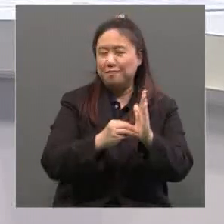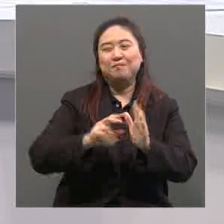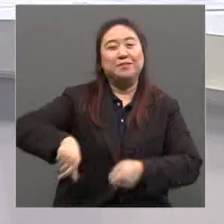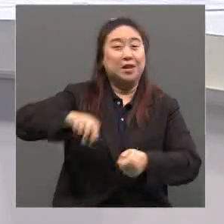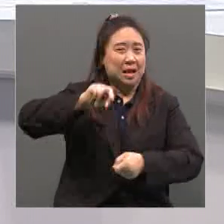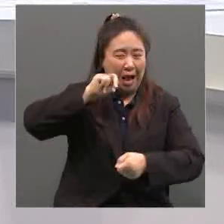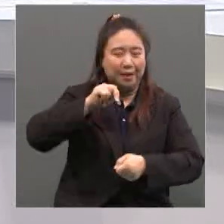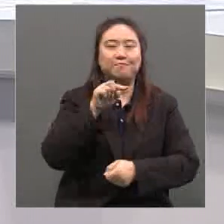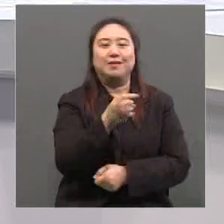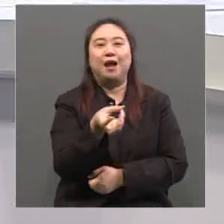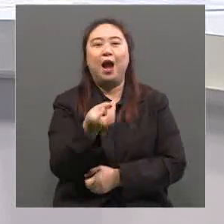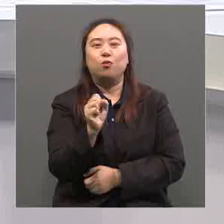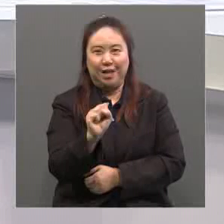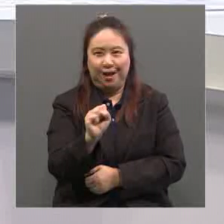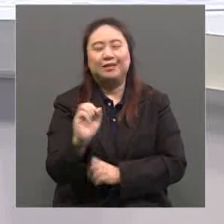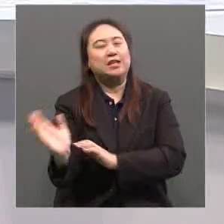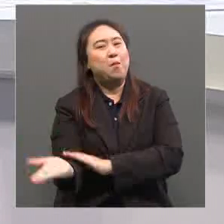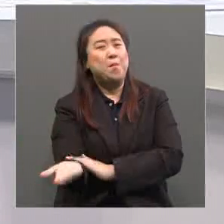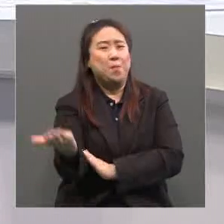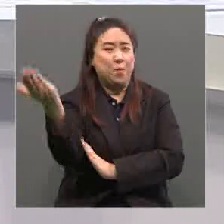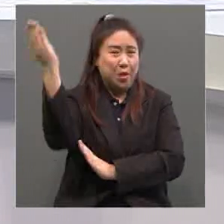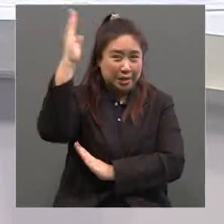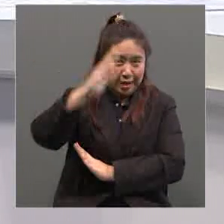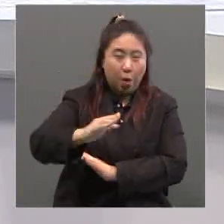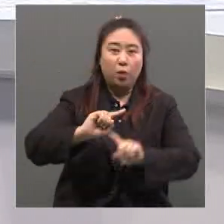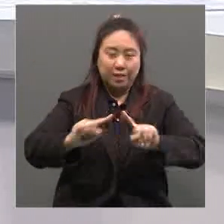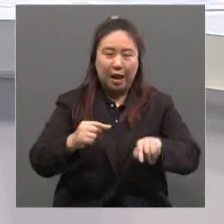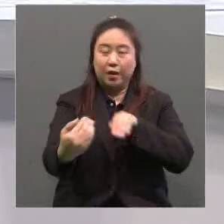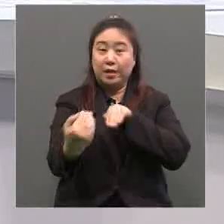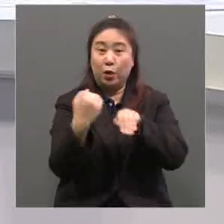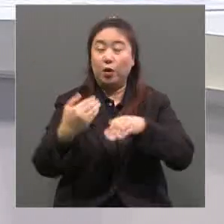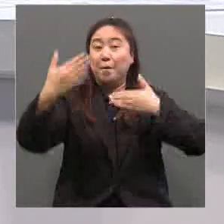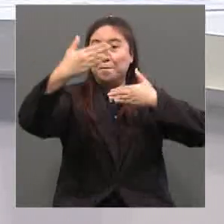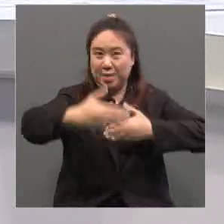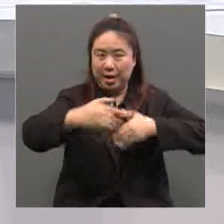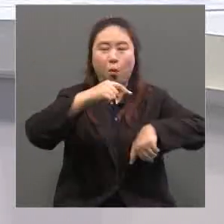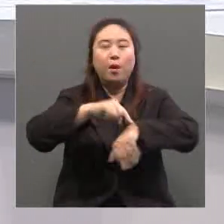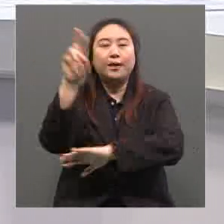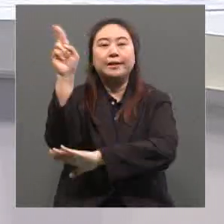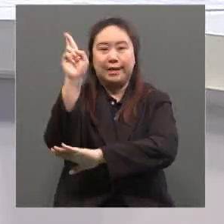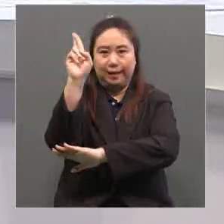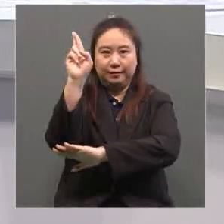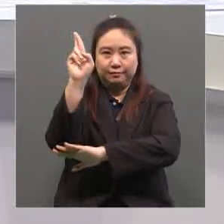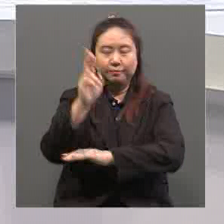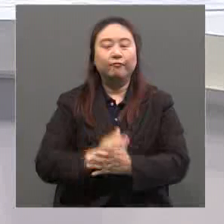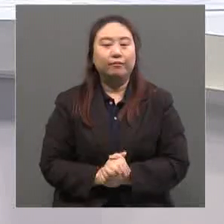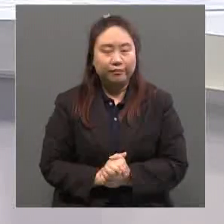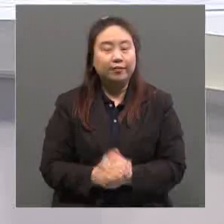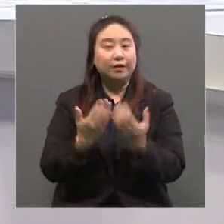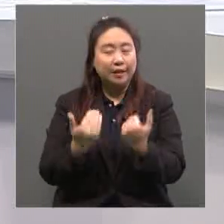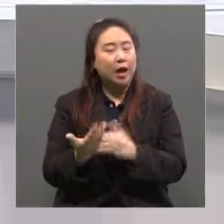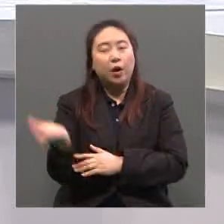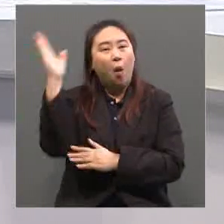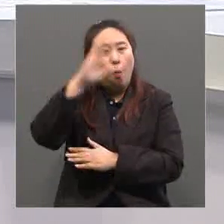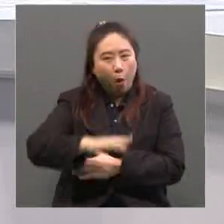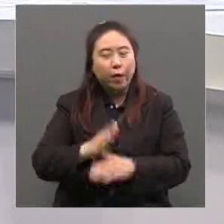ารครับจริงๆเล่นกันมาตั้งแต่เช้าแล้วนะครับแต่ว่าเขาจะเริ่มปิดถนนให้เล่นน้ำเนี่ยตั้งแต่ช่วงเที่ยงที่ผ่านมาซึ่งก็คึกคักมาตลอดทั้งวันนะครับ